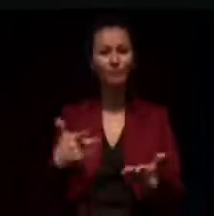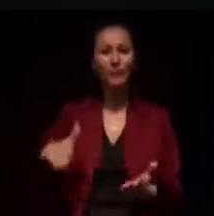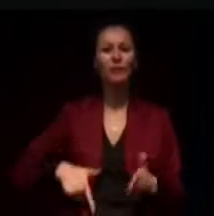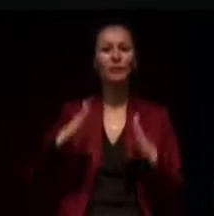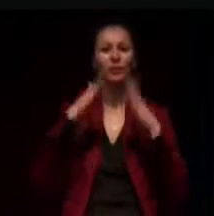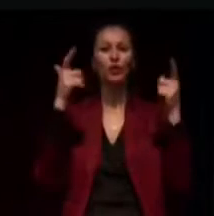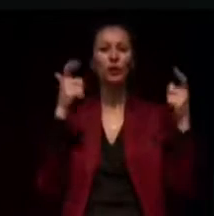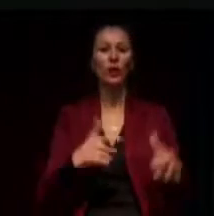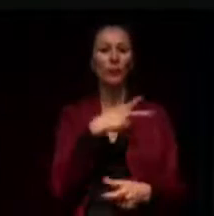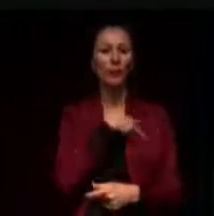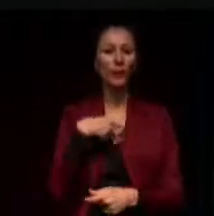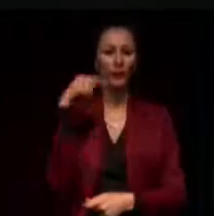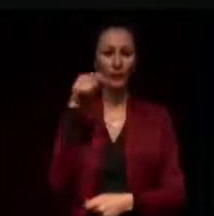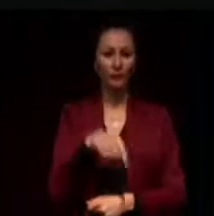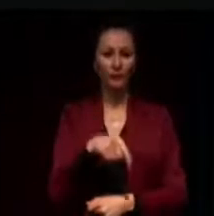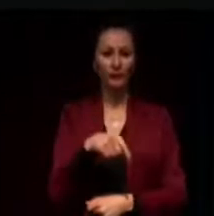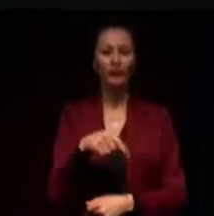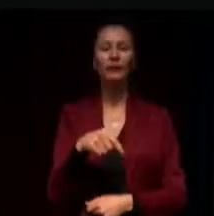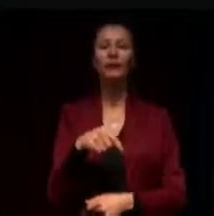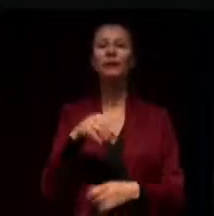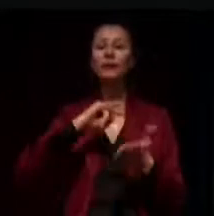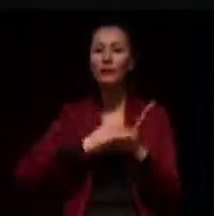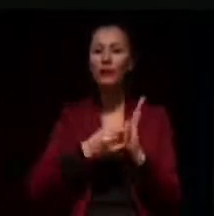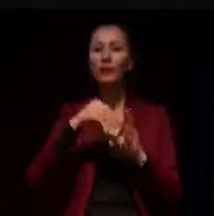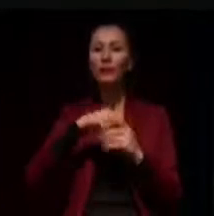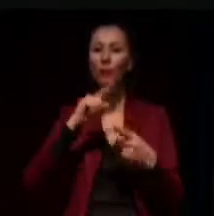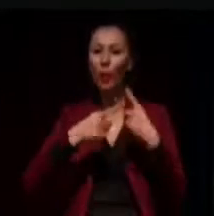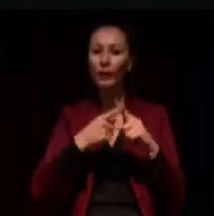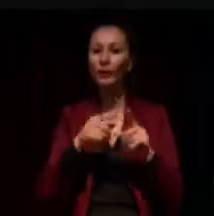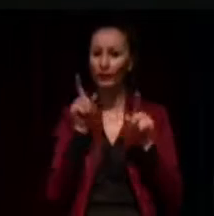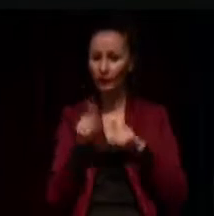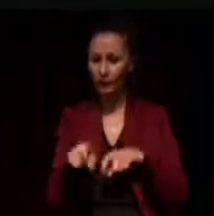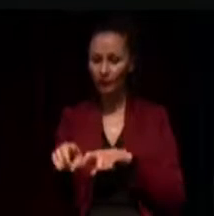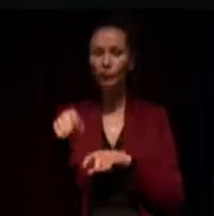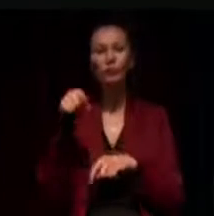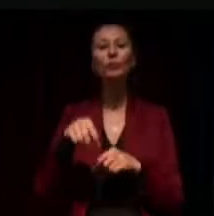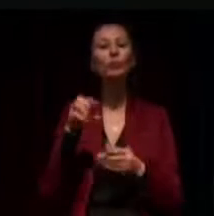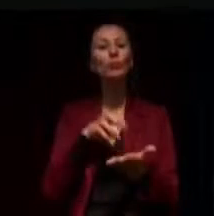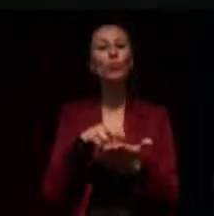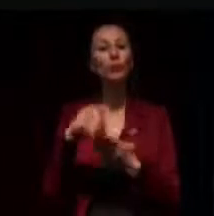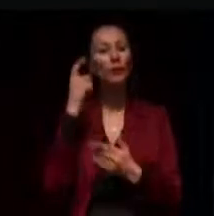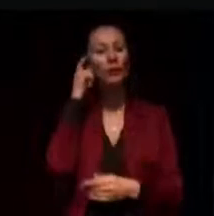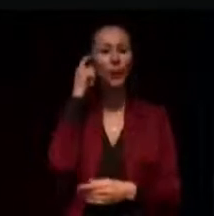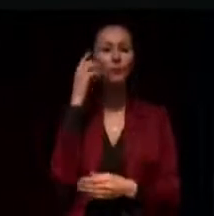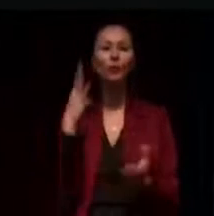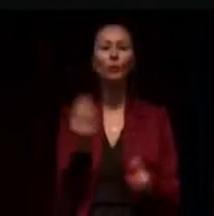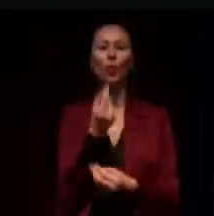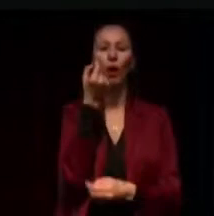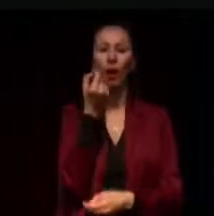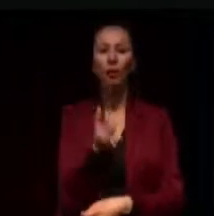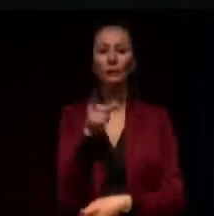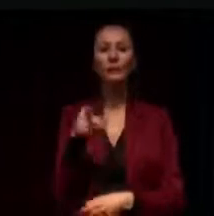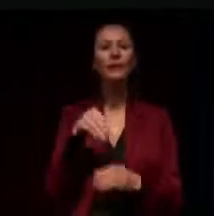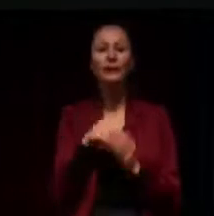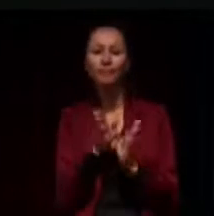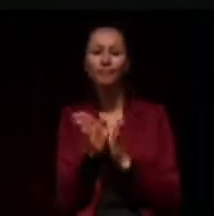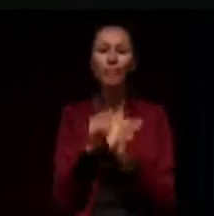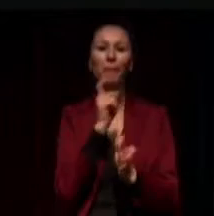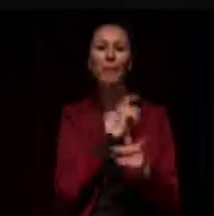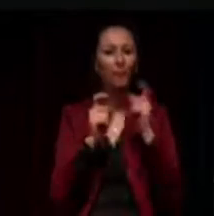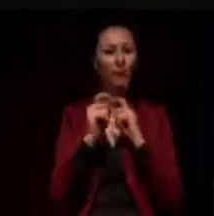İzmir Büyükşehir Belediye'miz tasarrufkar bir politika izlemiş ve bütçe tahminlerini çok az sapmalar